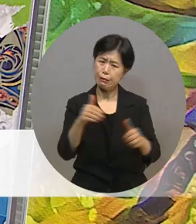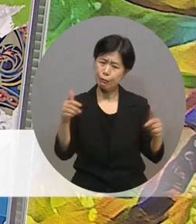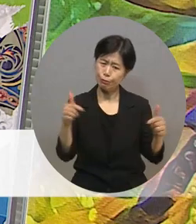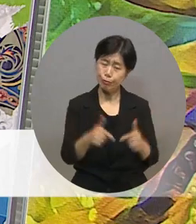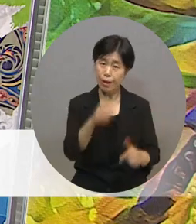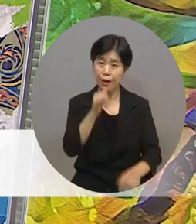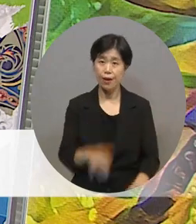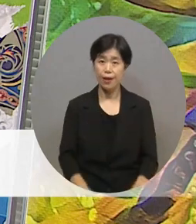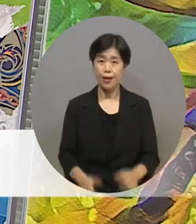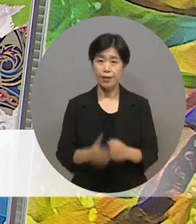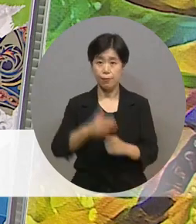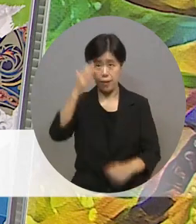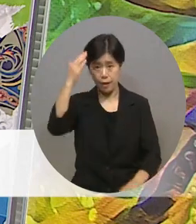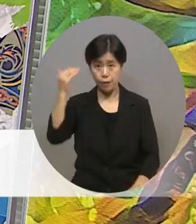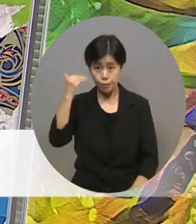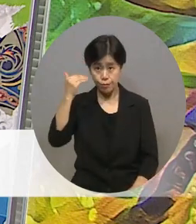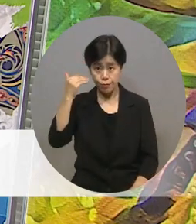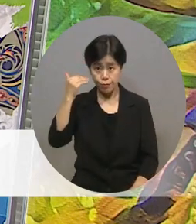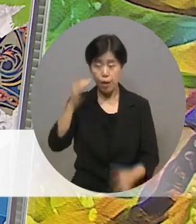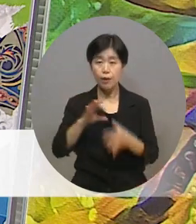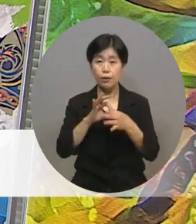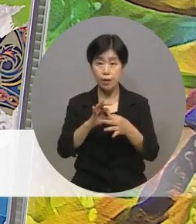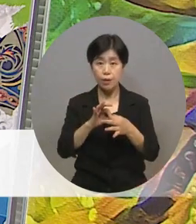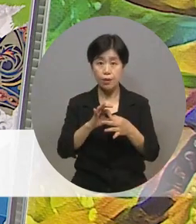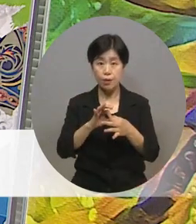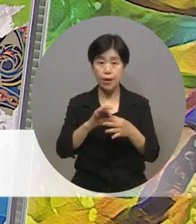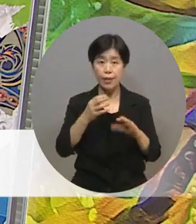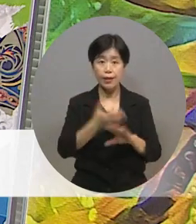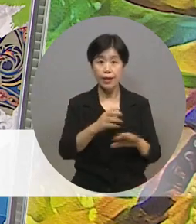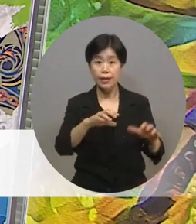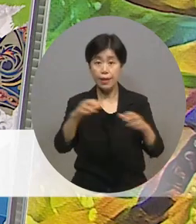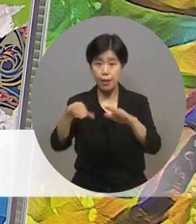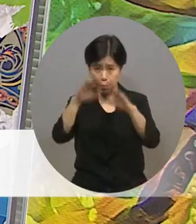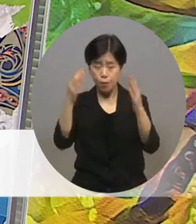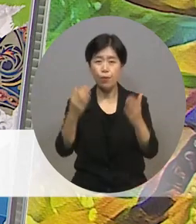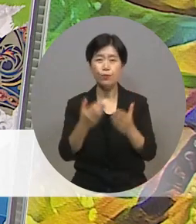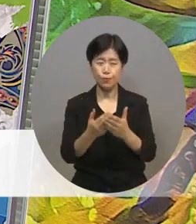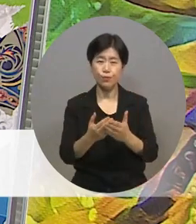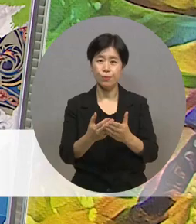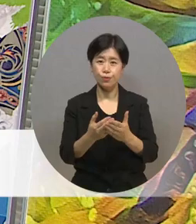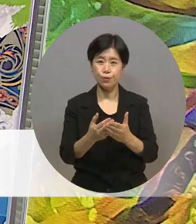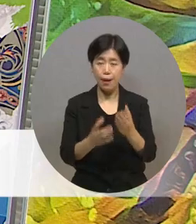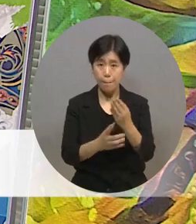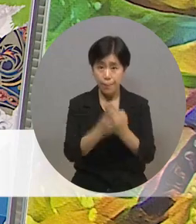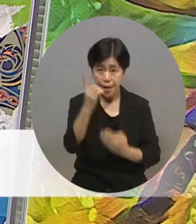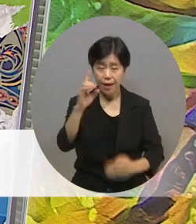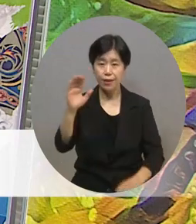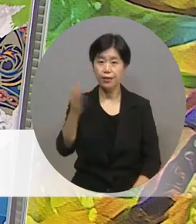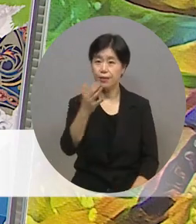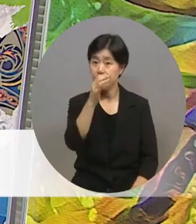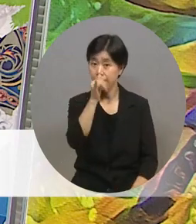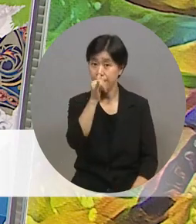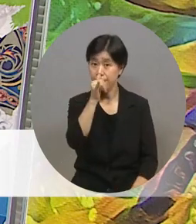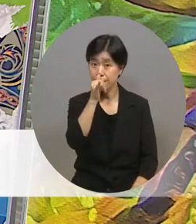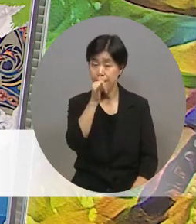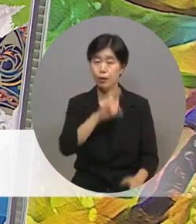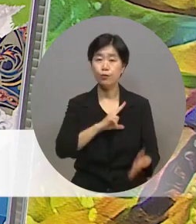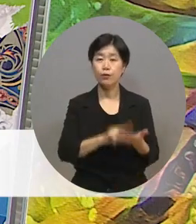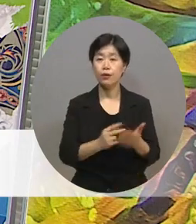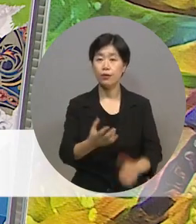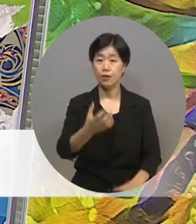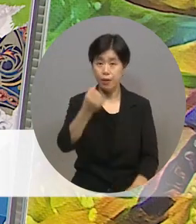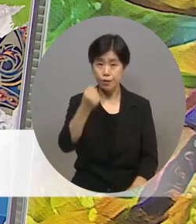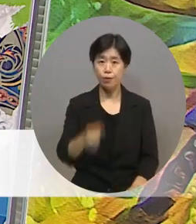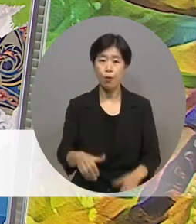정말 한국을 응원하고 한국을 통해서 전 세계가 올림픽 정신과 페라 정 정식으로 하나되는 그러한 주제로 해서 세계